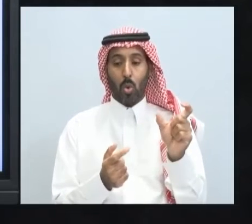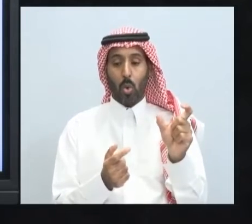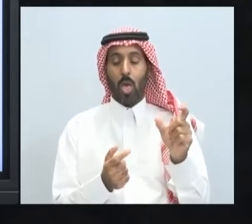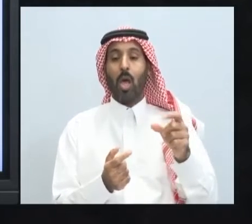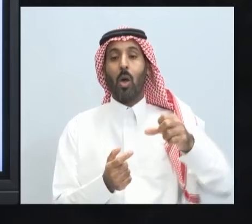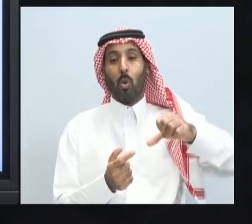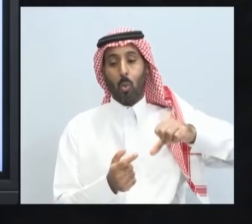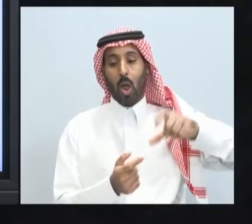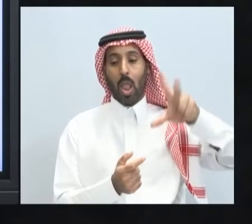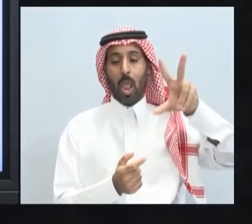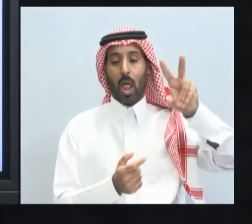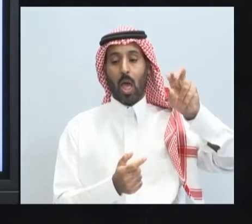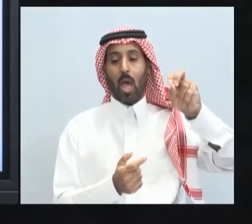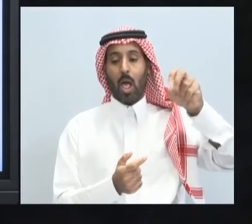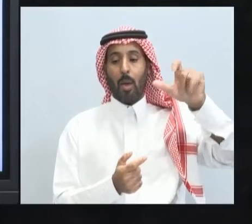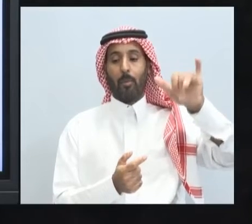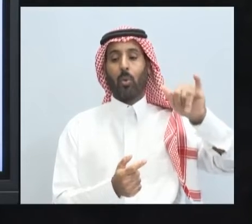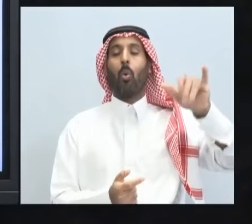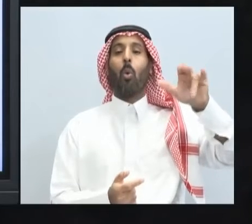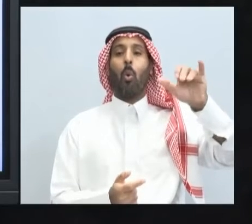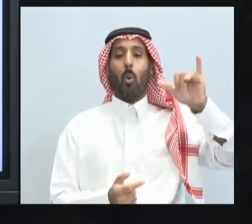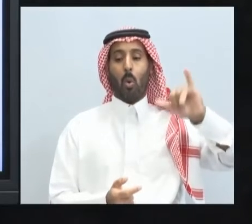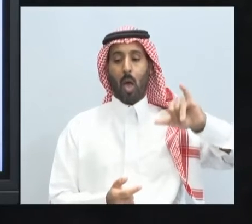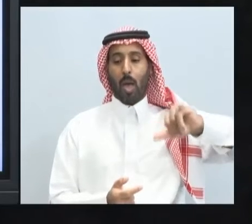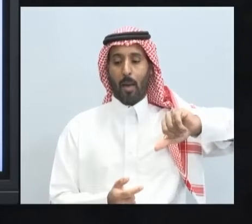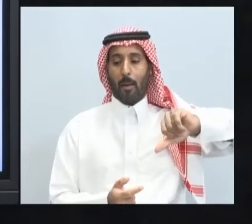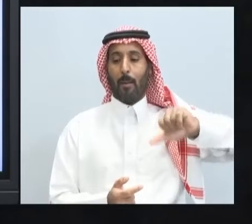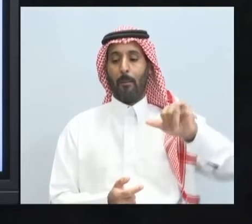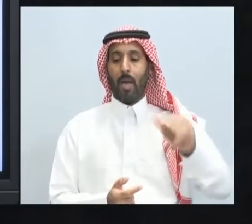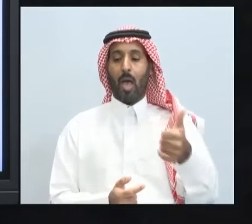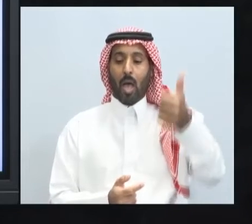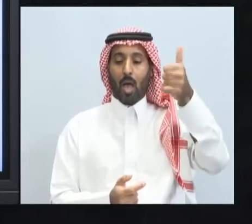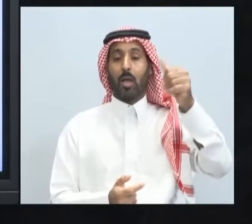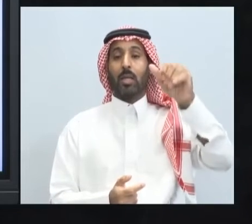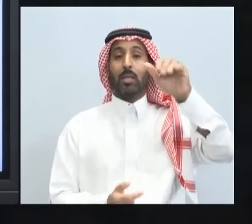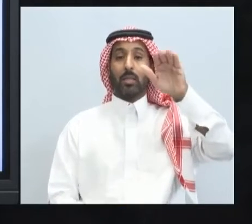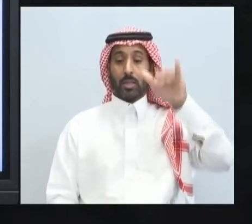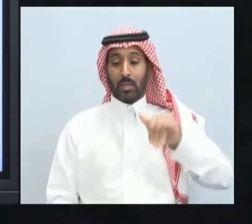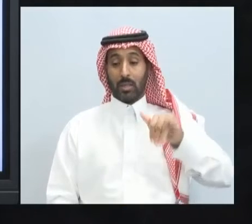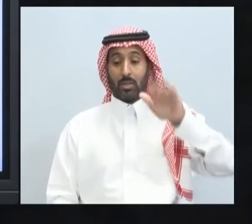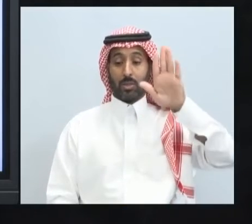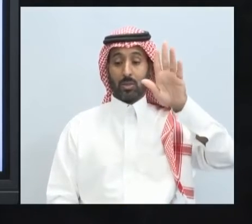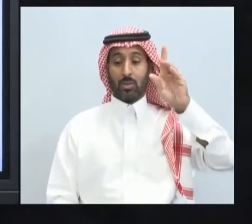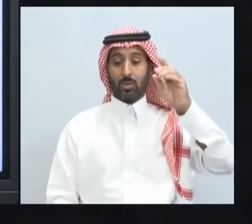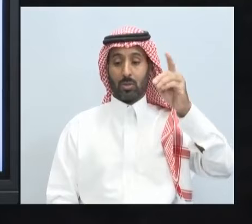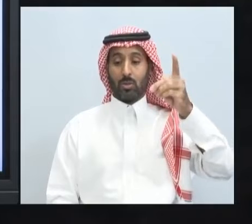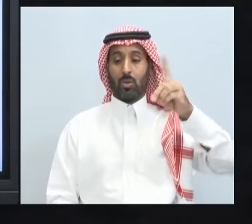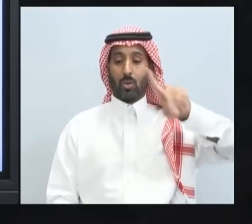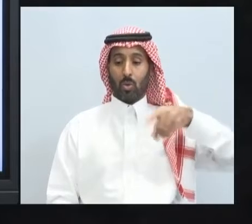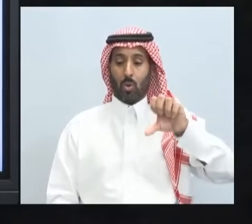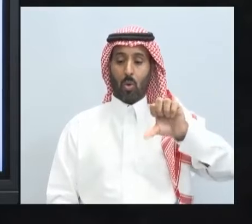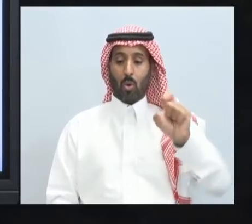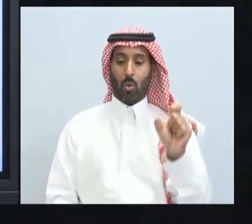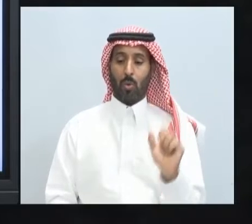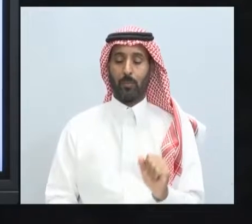فنحن دائما في تعلم اقرا هذا تعلم اذا التعلم او العلم ليس